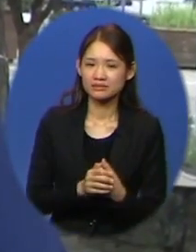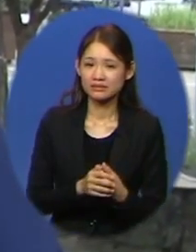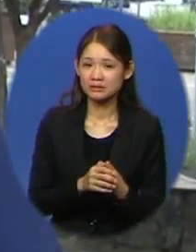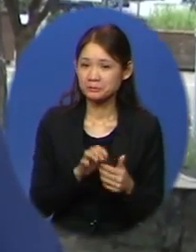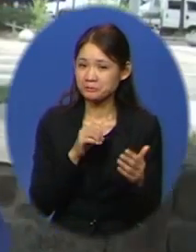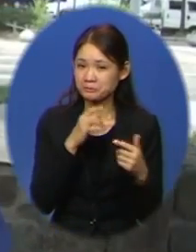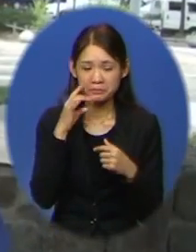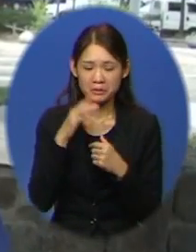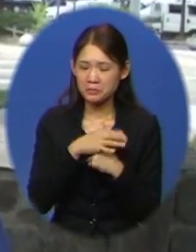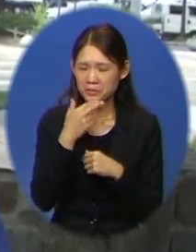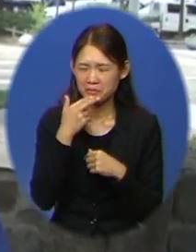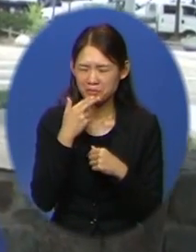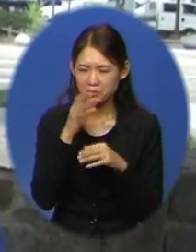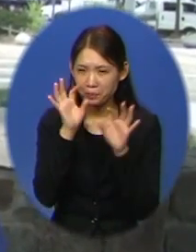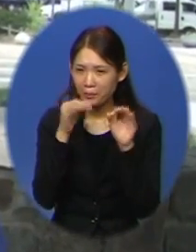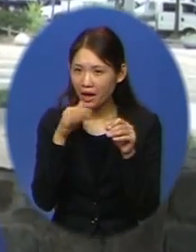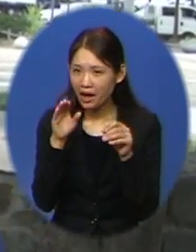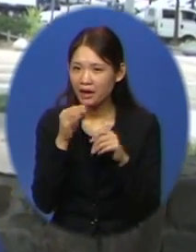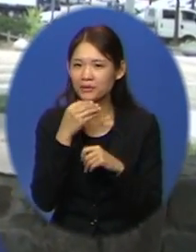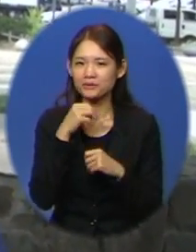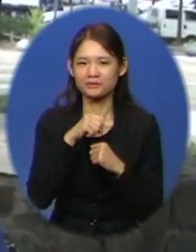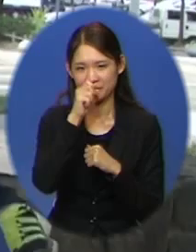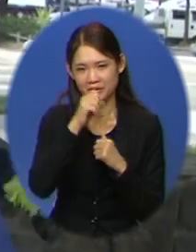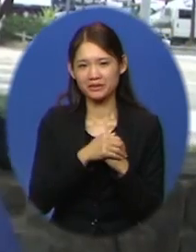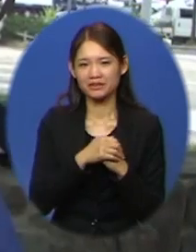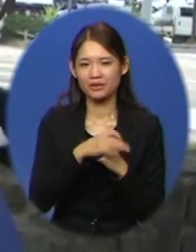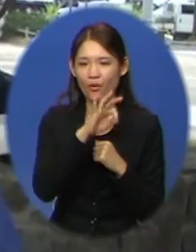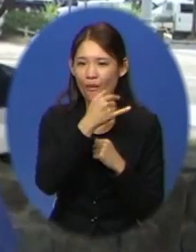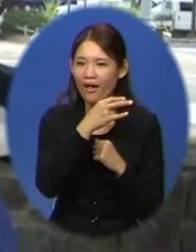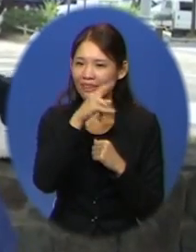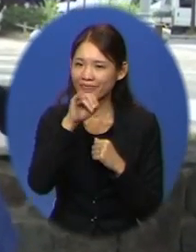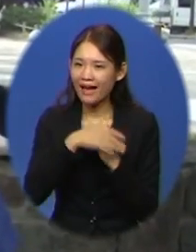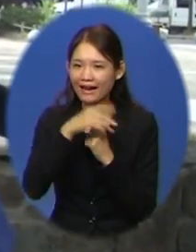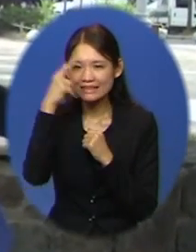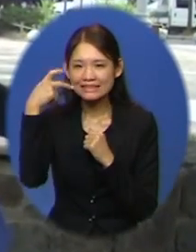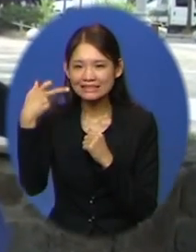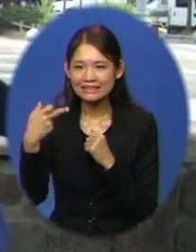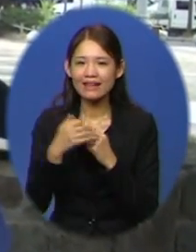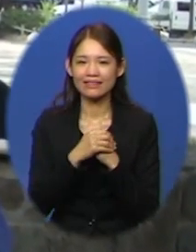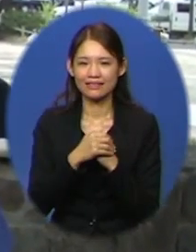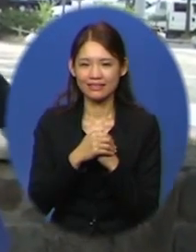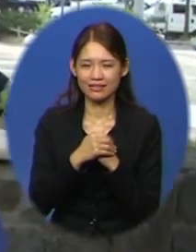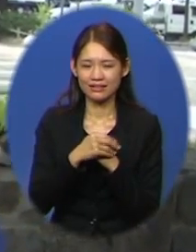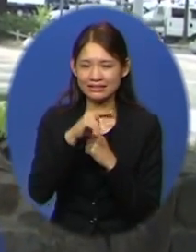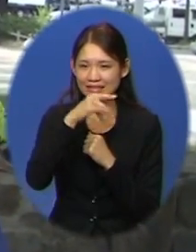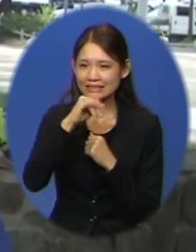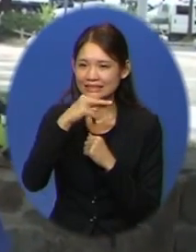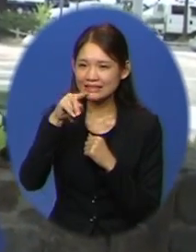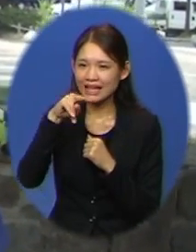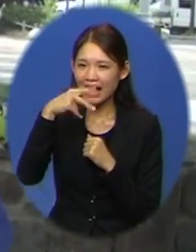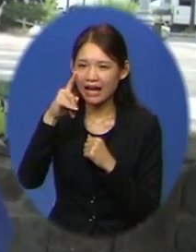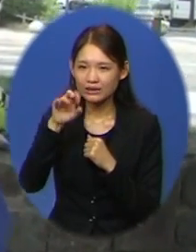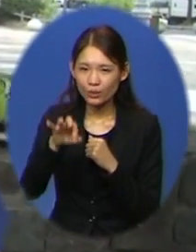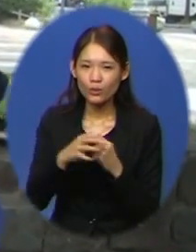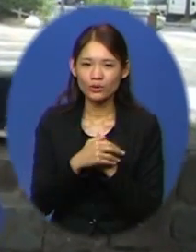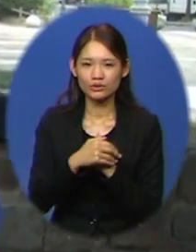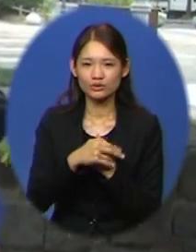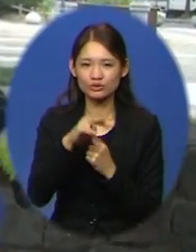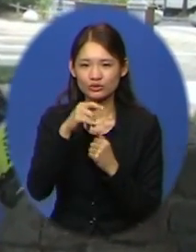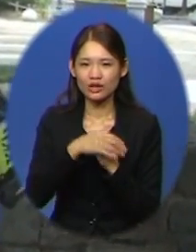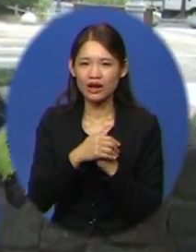좋지 뭐. 원당에서도 오고 일산서도 오고 저기 어디야 신사동에서도 오고 수색에서도